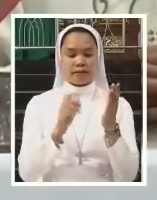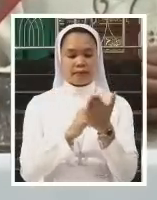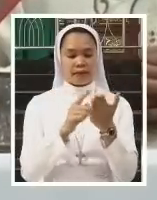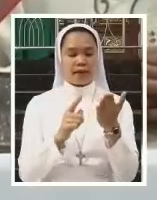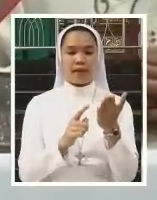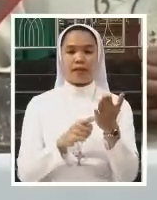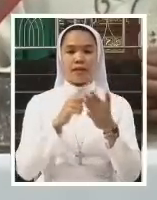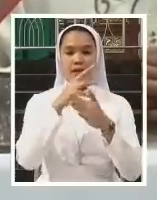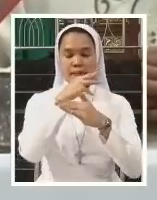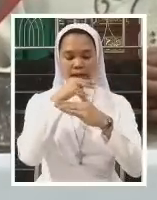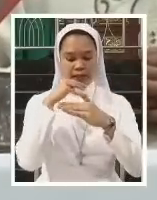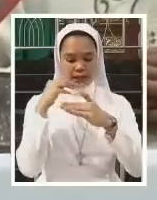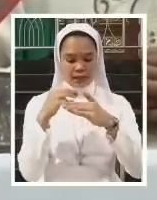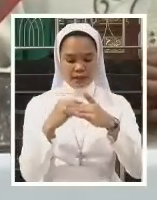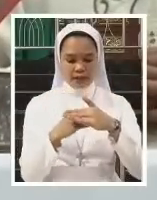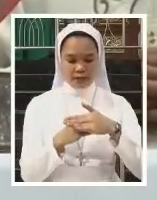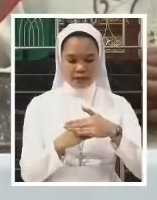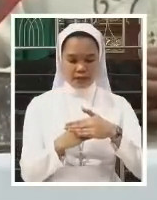mga misteryo.